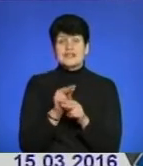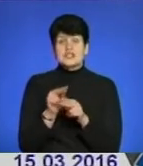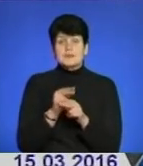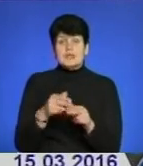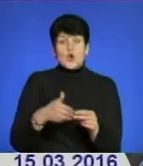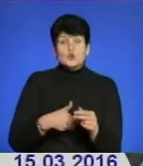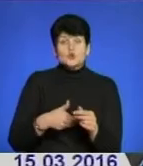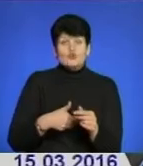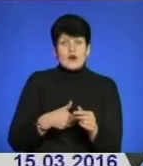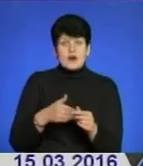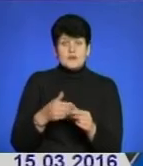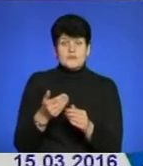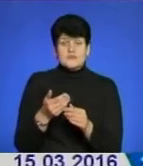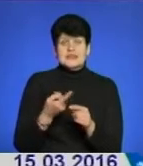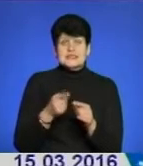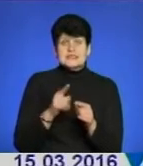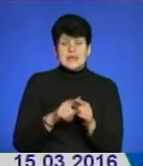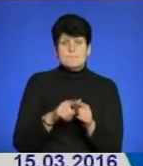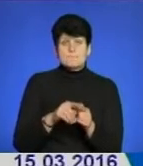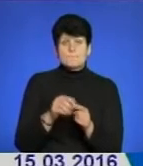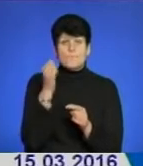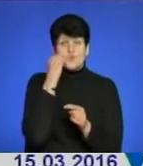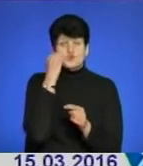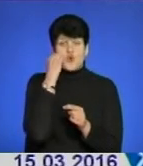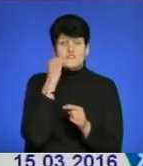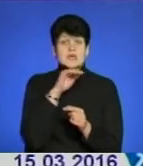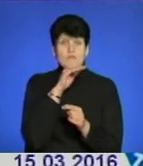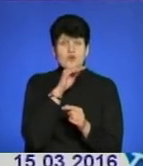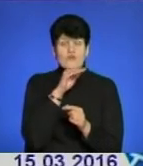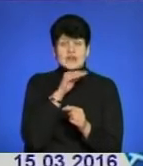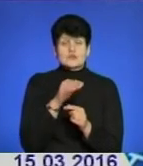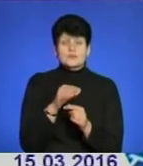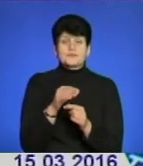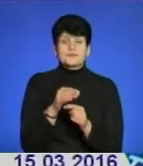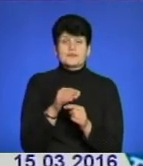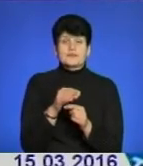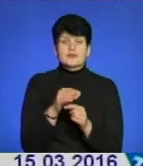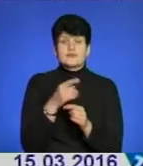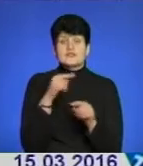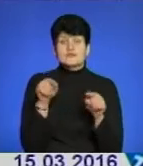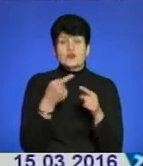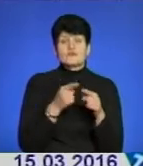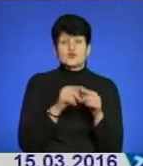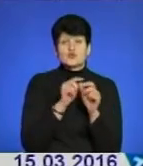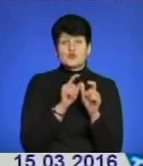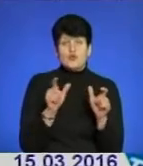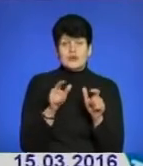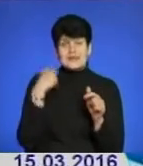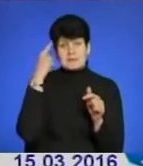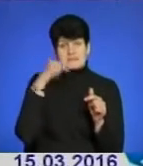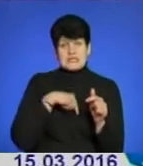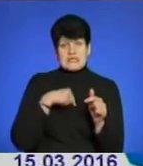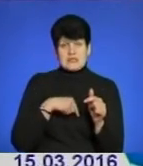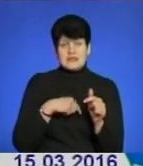голодання. Це московський професор Юрій Сергійович Ніколаєв, він отворив школу і вивчав, але в психіатрії. Я